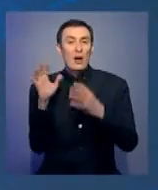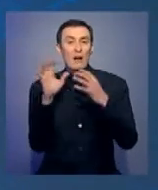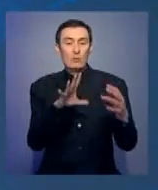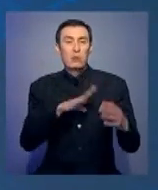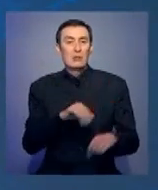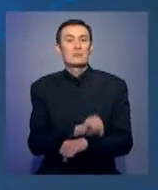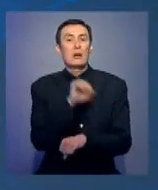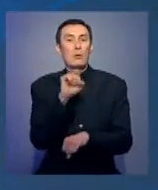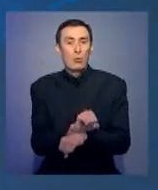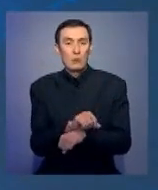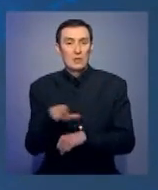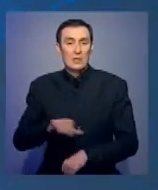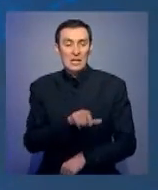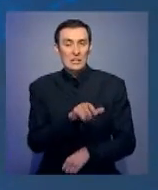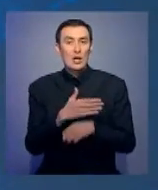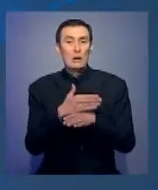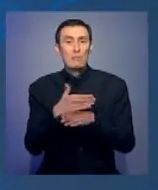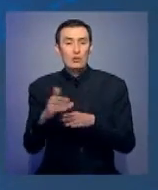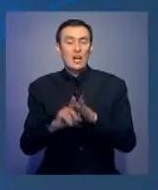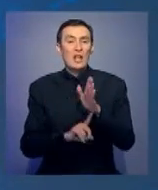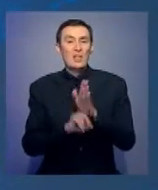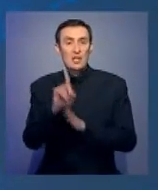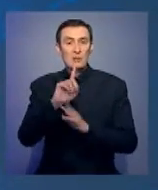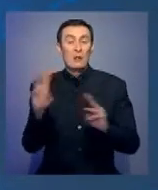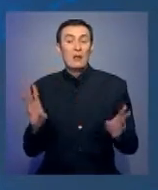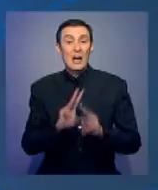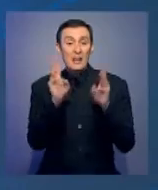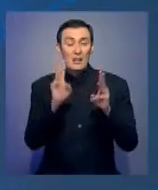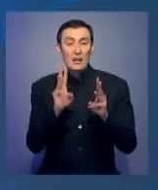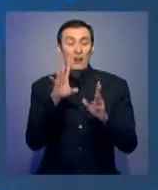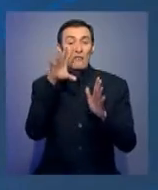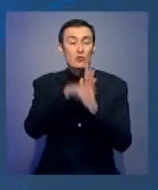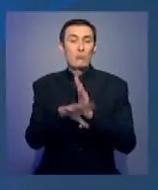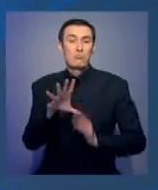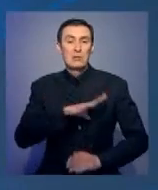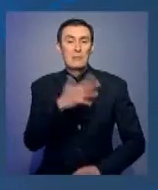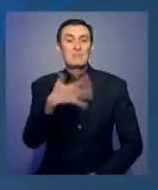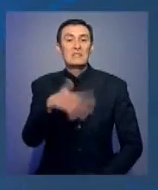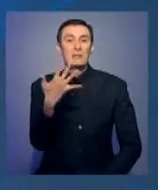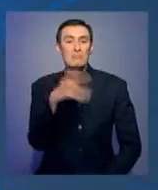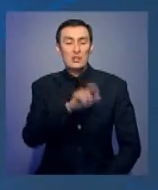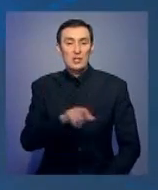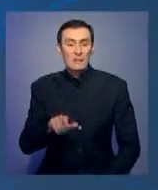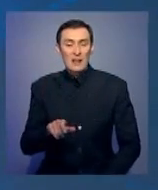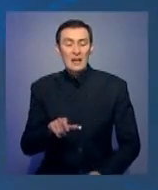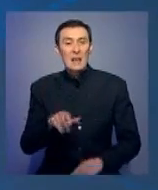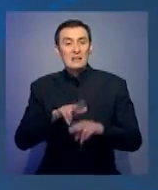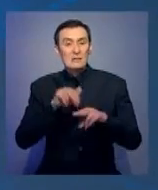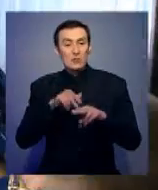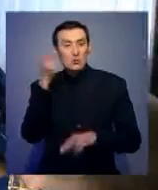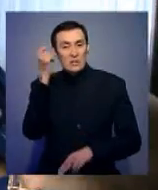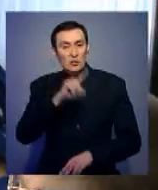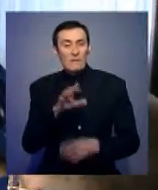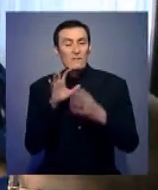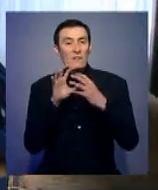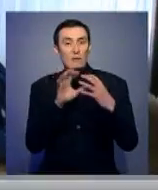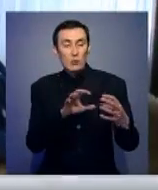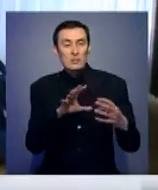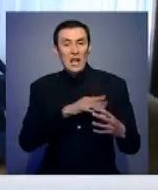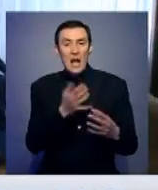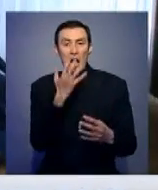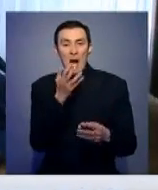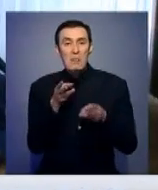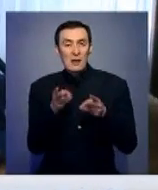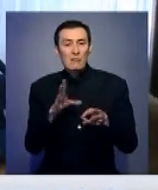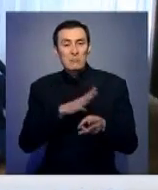заглох на трассе и чуть позже начал гореть. В нем находились 55 человек. Следствие установило, что в салоне для обогрева